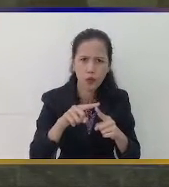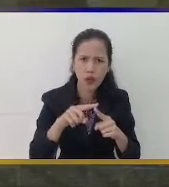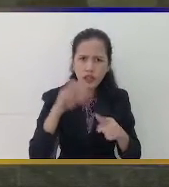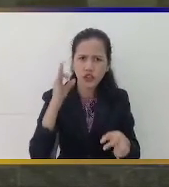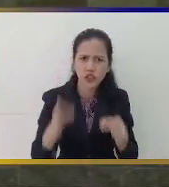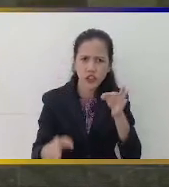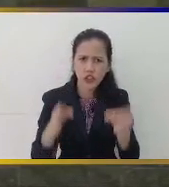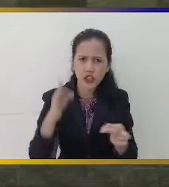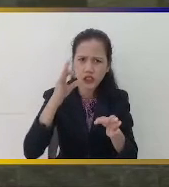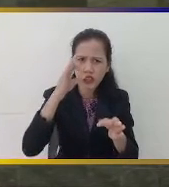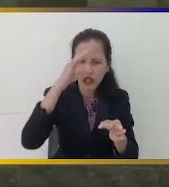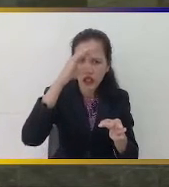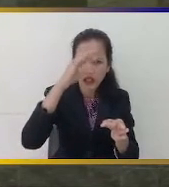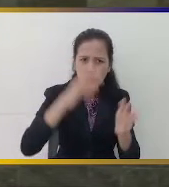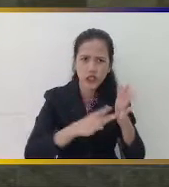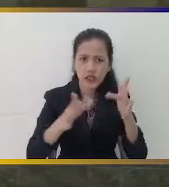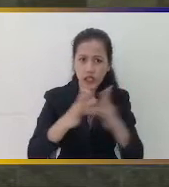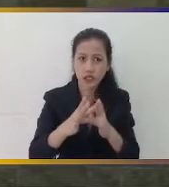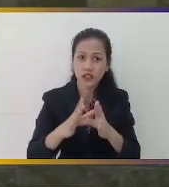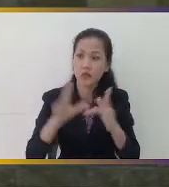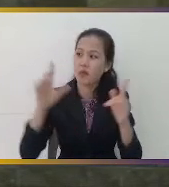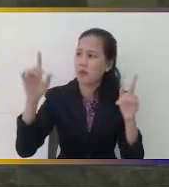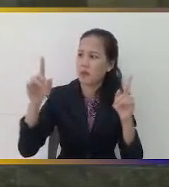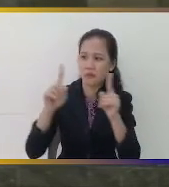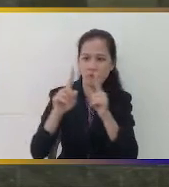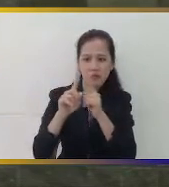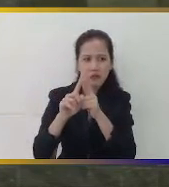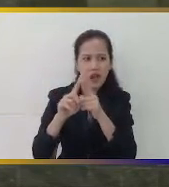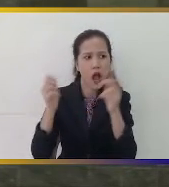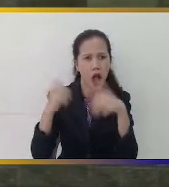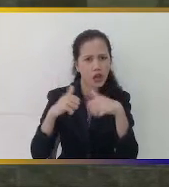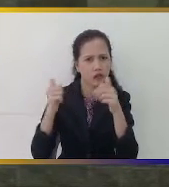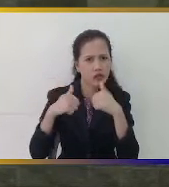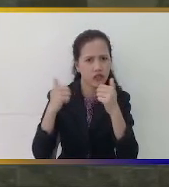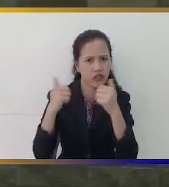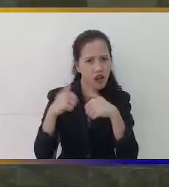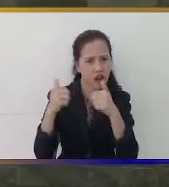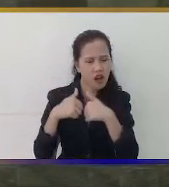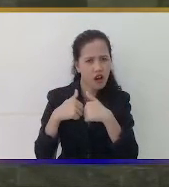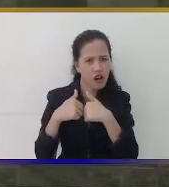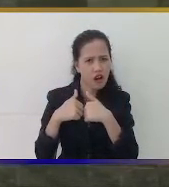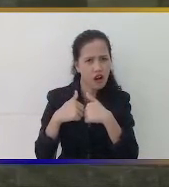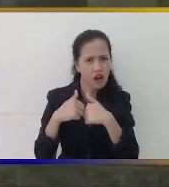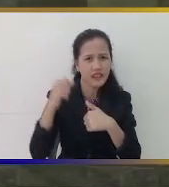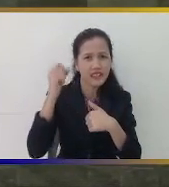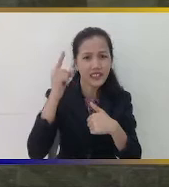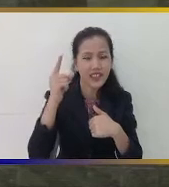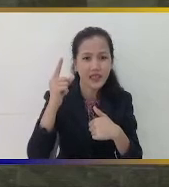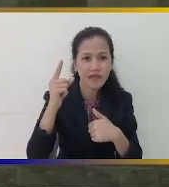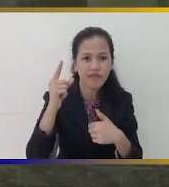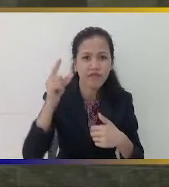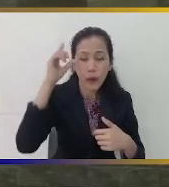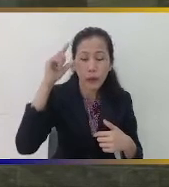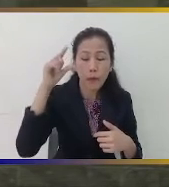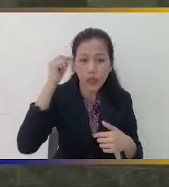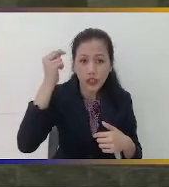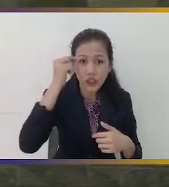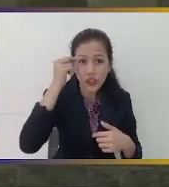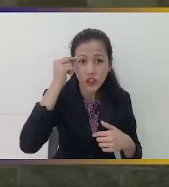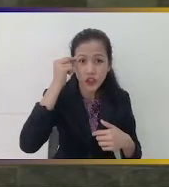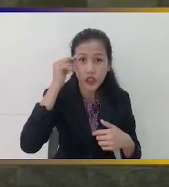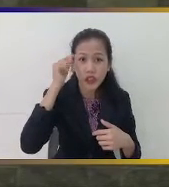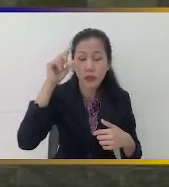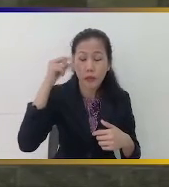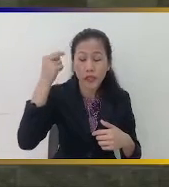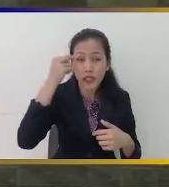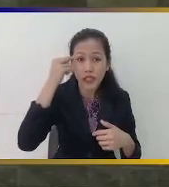Kristo, abay nagsama po sila. Nagkasundo po sila. Kapatid, ang mga politician, nagkakasundo po yan sa paggawa ng hindi